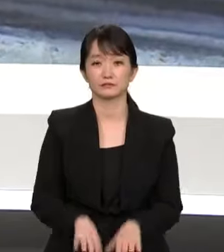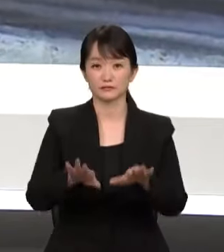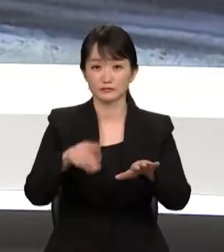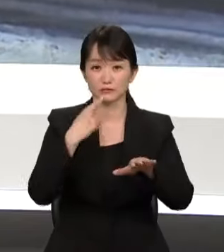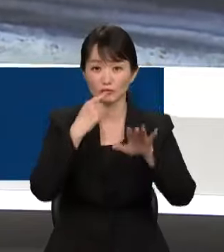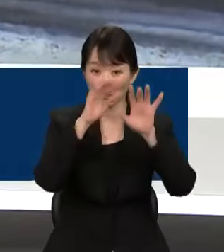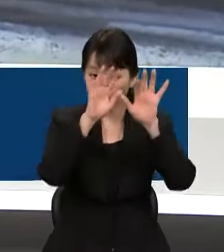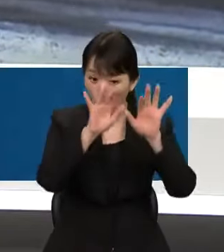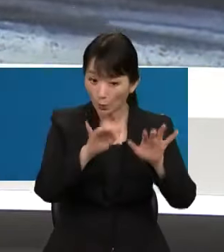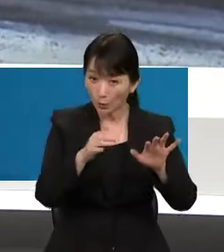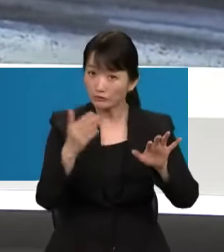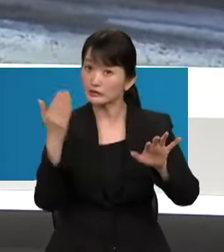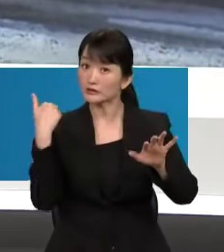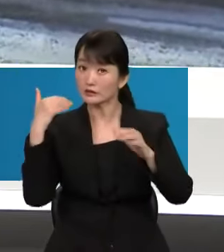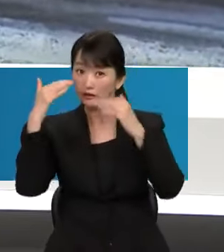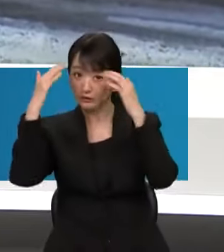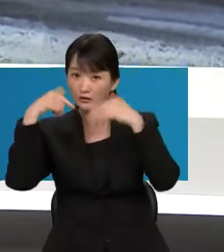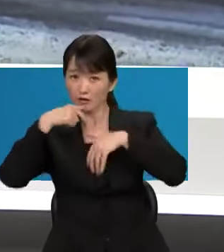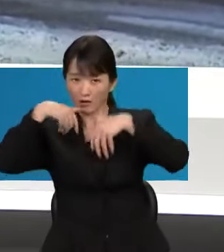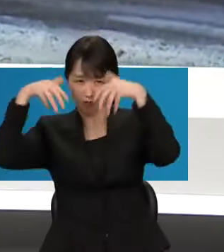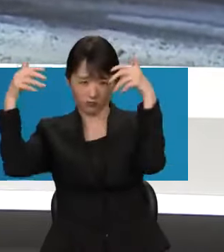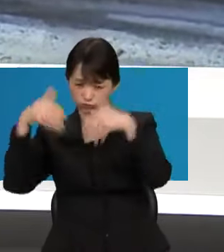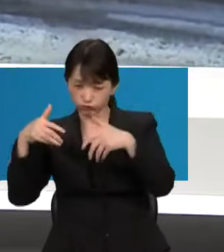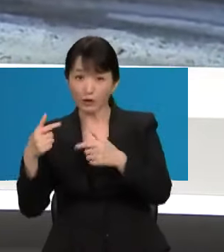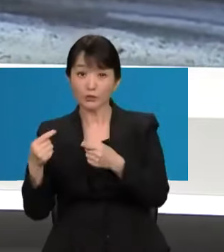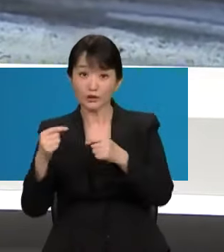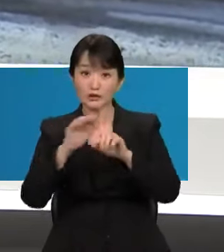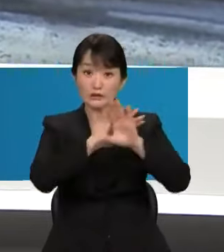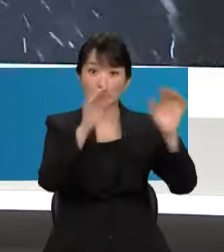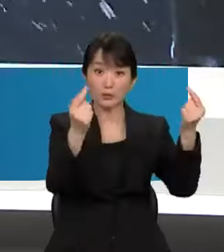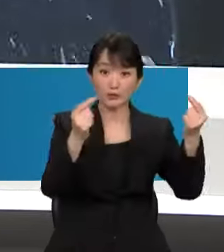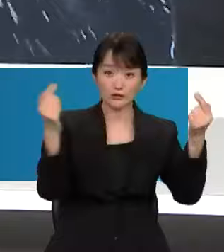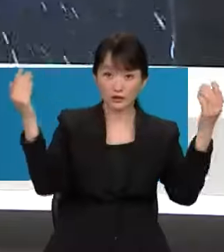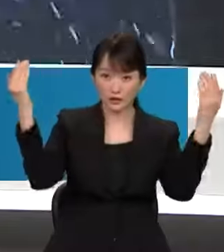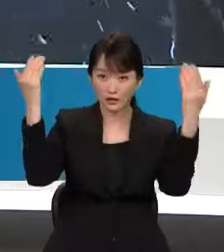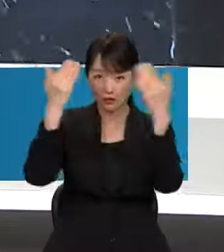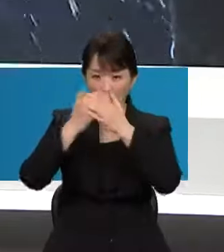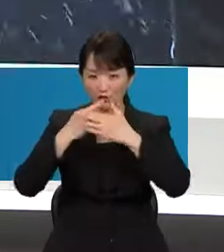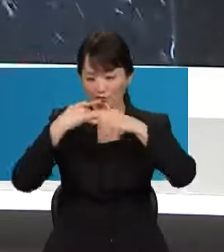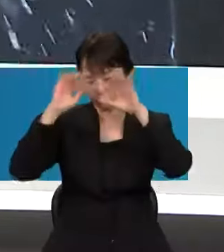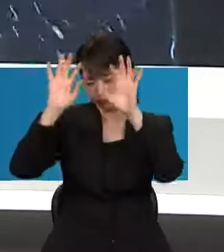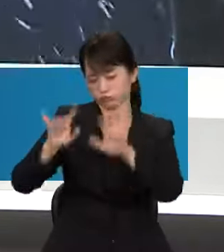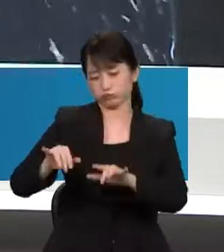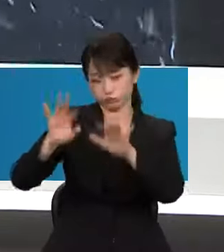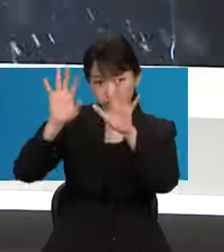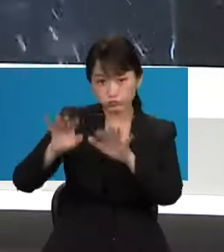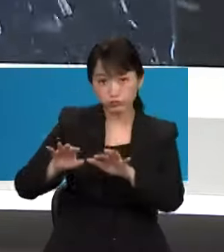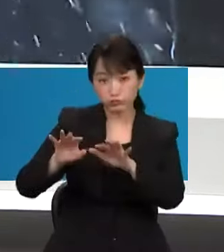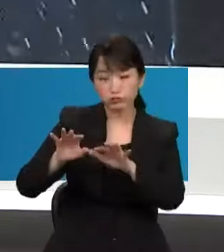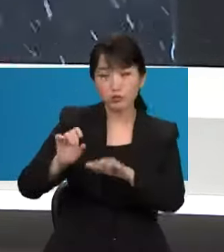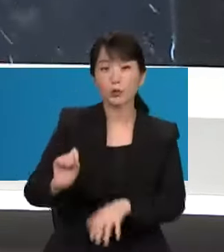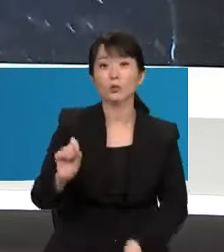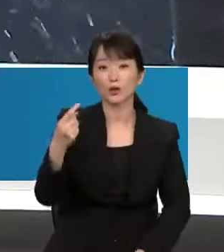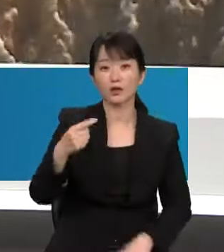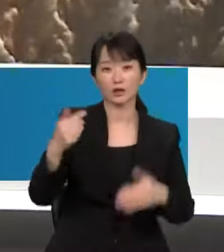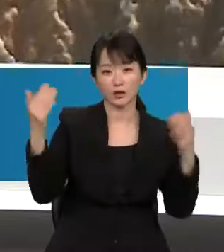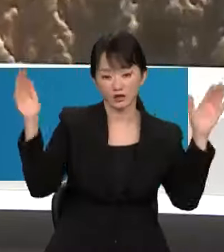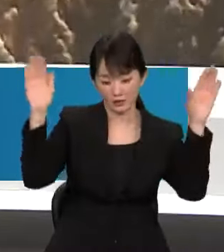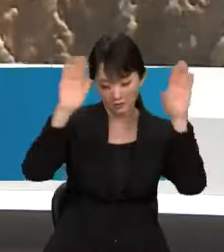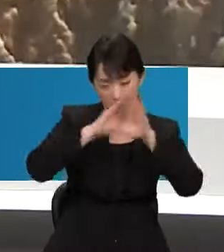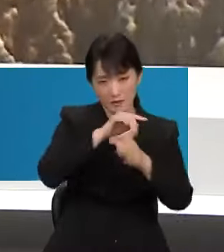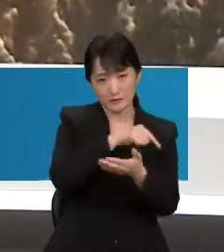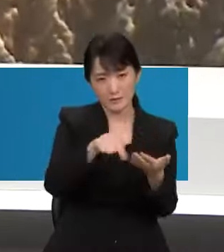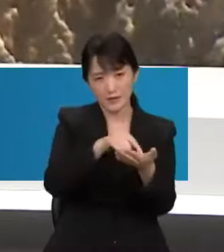이번 눈은 꼭 지난여름 포구 때처럼 낮보다 밤에 더 많이 쏟아졌습니다 그탓에 밤 사이 피해도 많았고